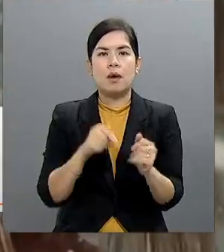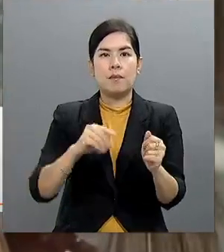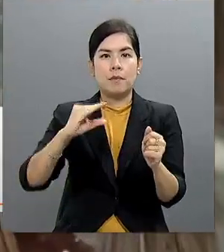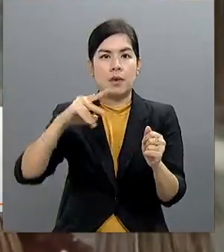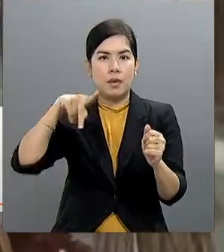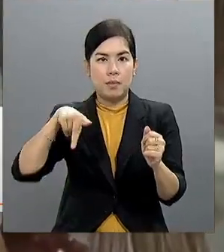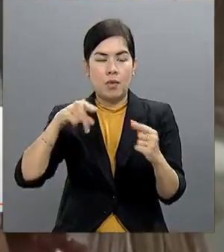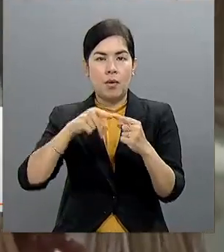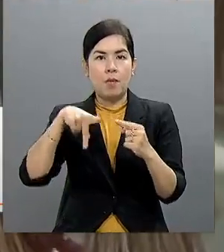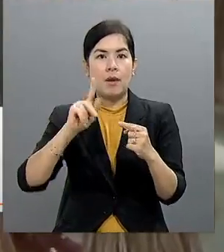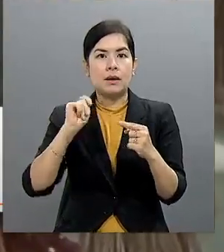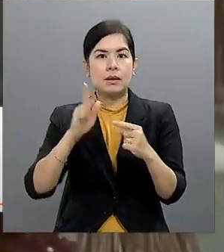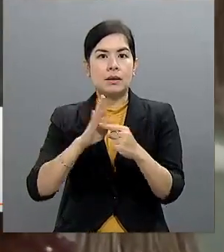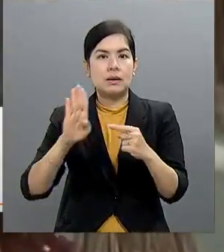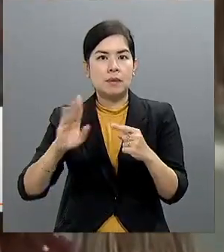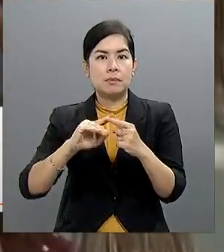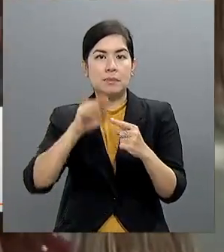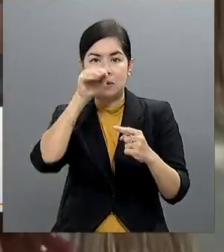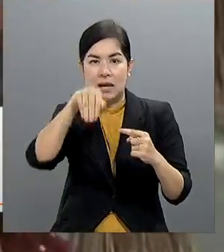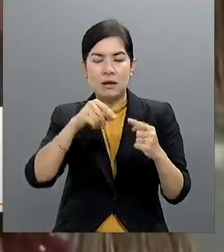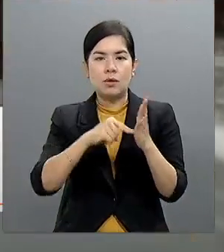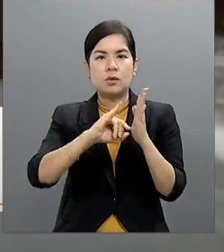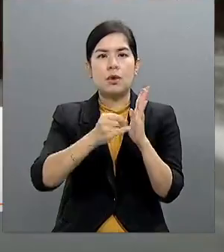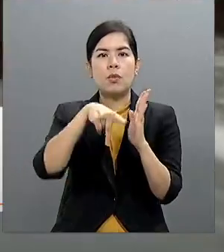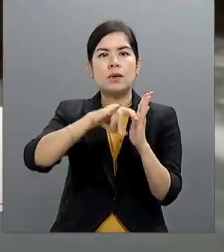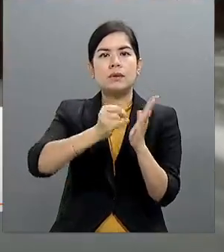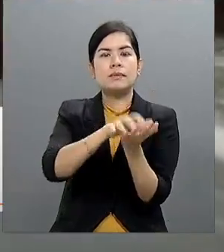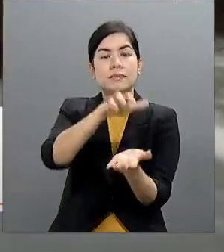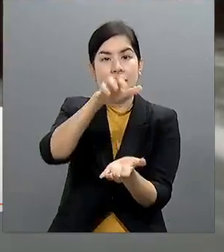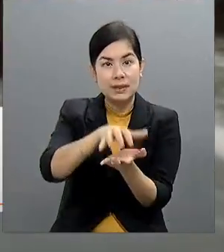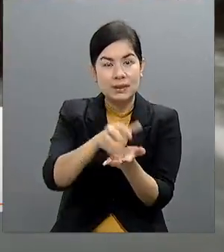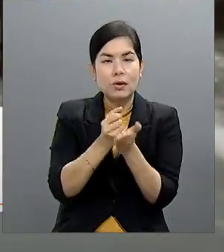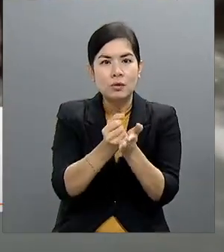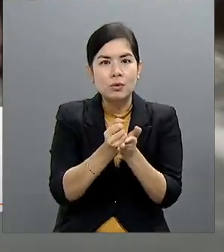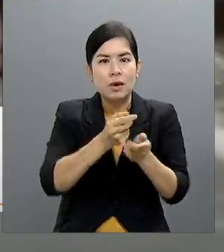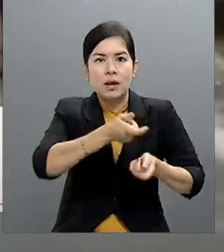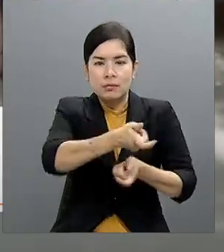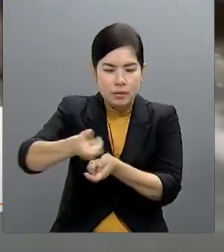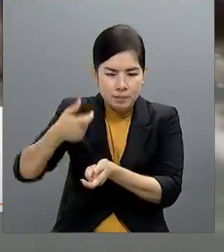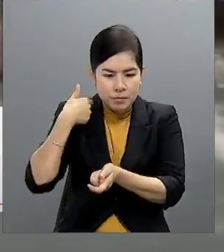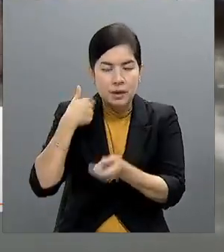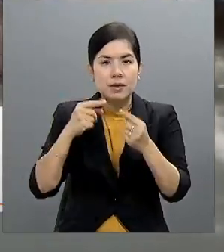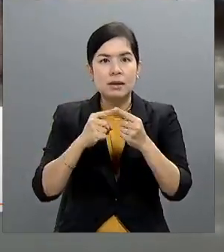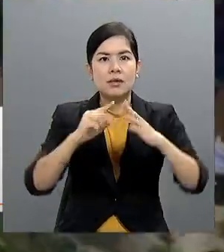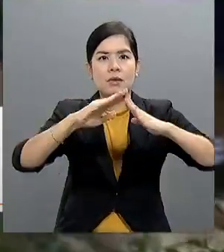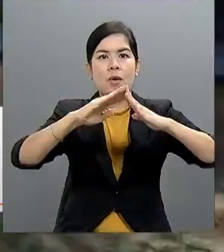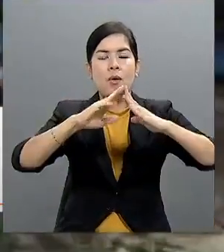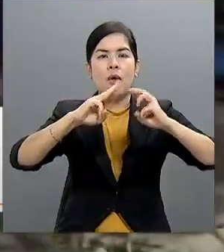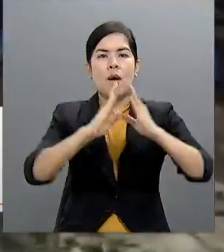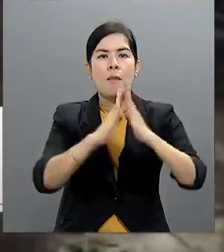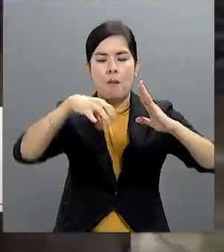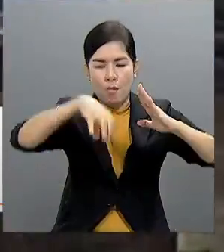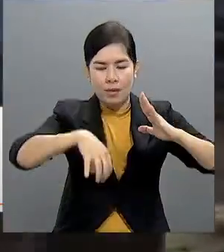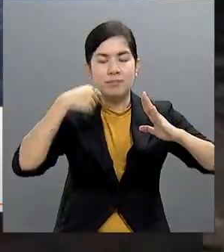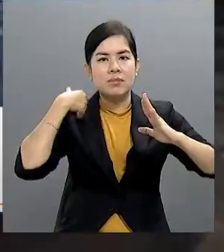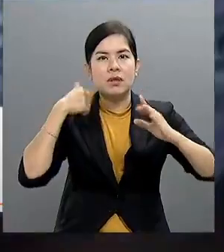รโดยทำความสะอาดบริเวณโบสถ์วิหารศาสนสถานที่ทำบุญเพื่อเป็นการเตรียมความพร้อมในการกลับมาใช้งานประก